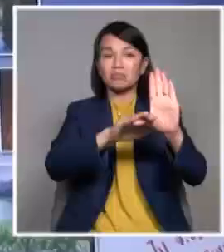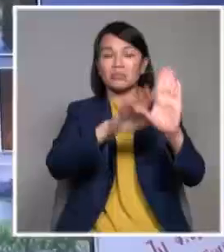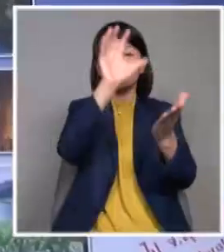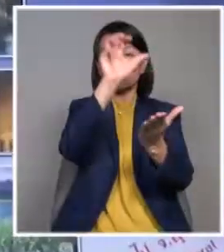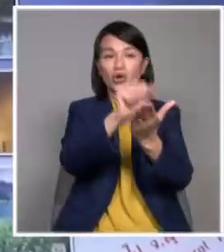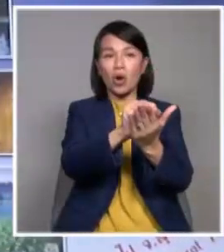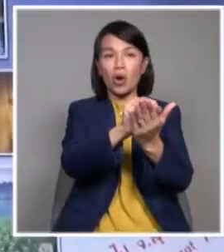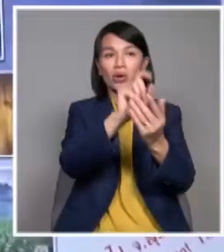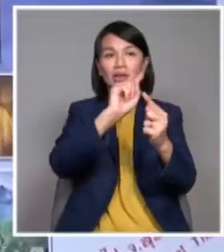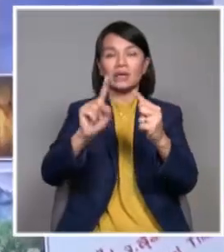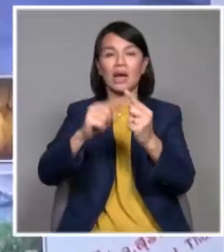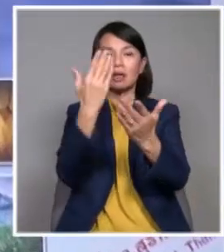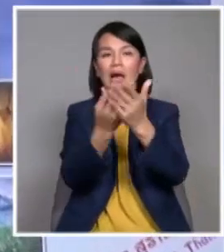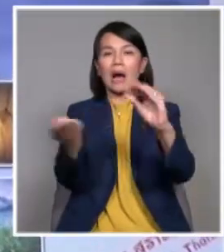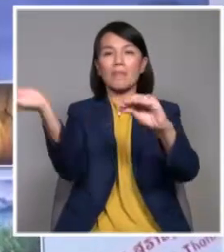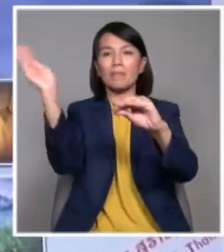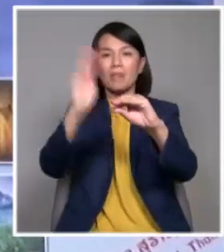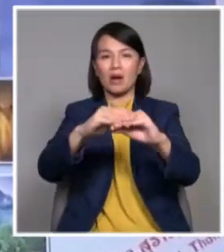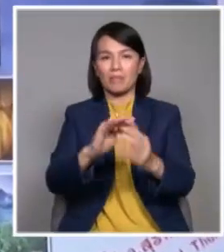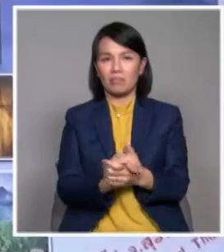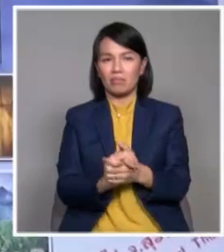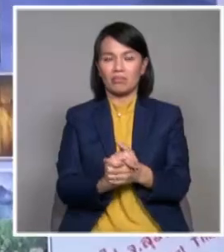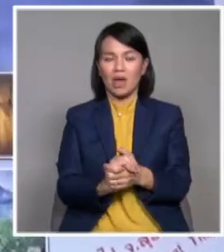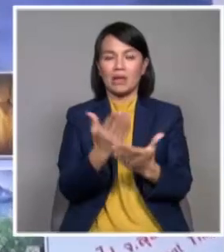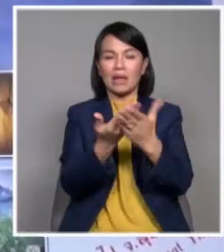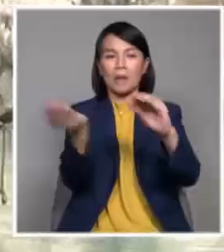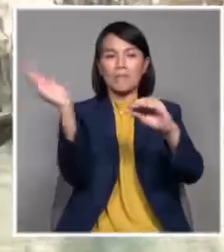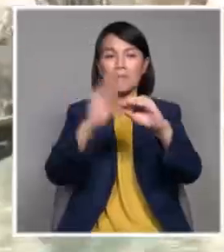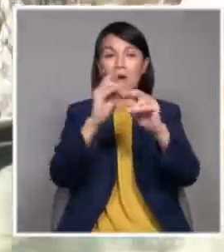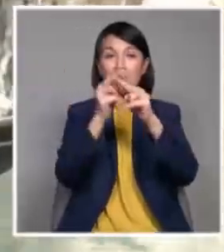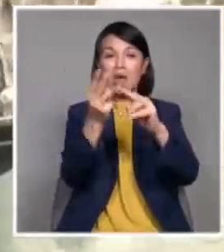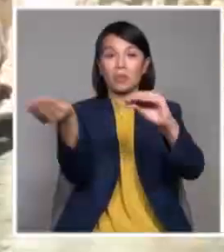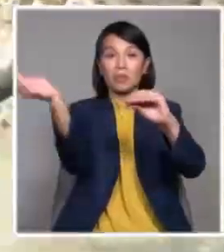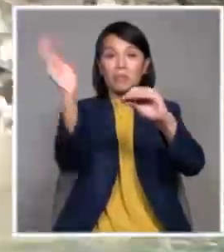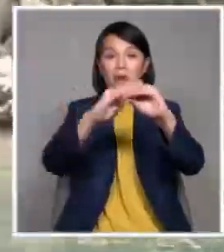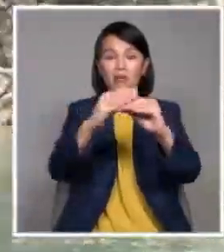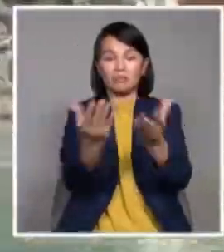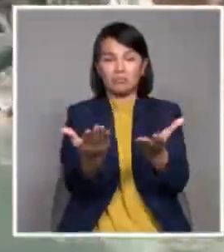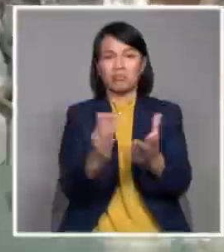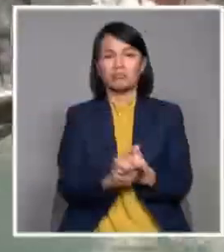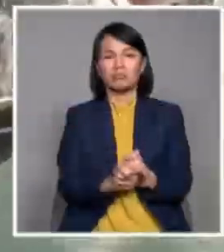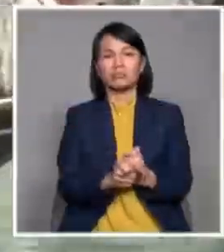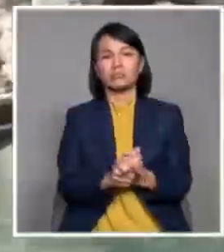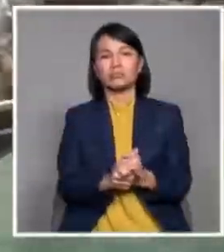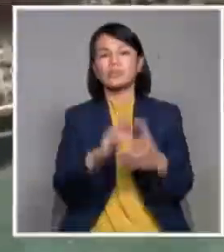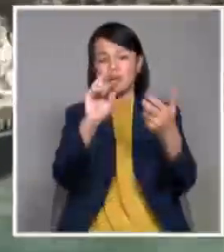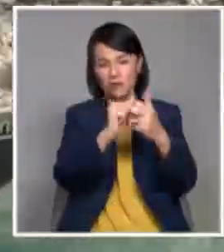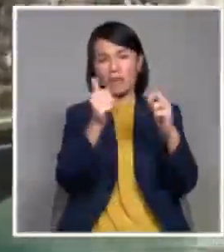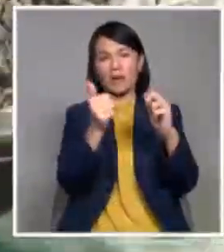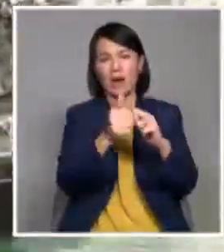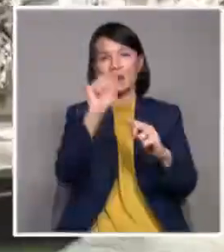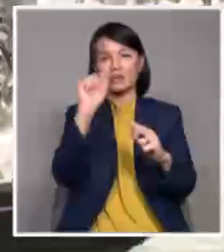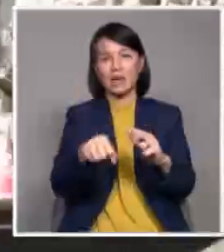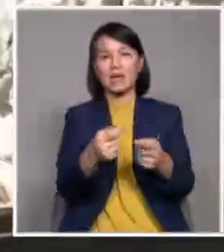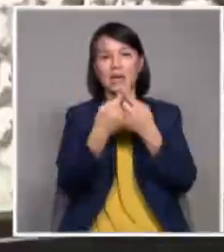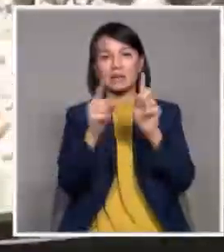องปรากฏราคาดีดตัวขึ้นมาเด้งขึ้นมาขยับขึ้นมาเลยแบบนี้ค่ะ นี่ก็คือเป็นปัญหาที่เกิดขึ้นนะคะแต่ว่า